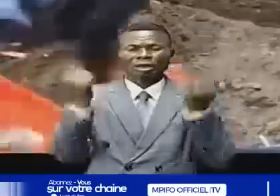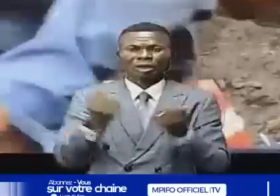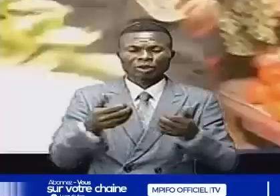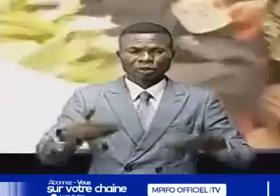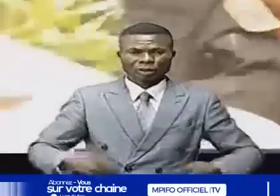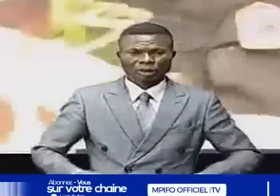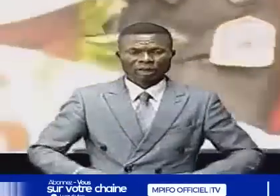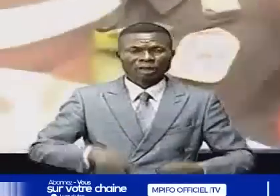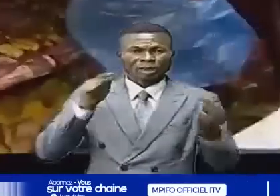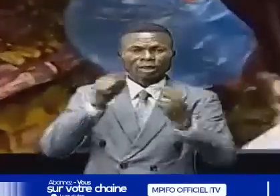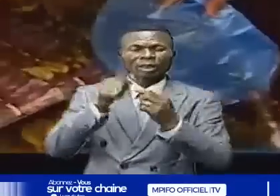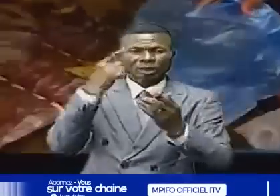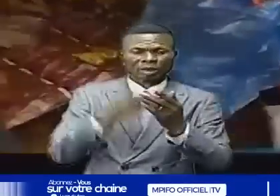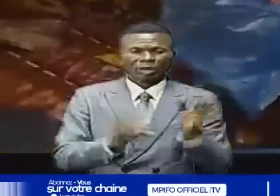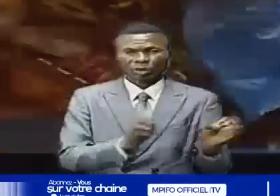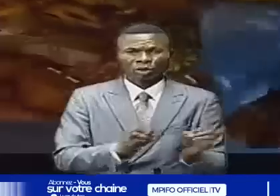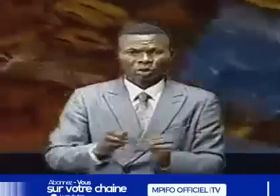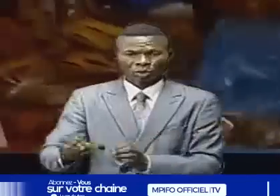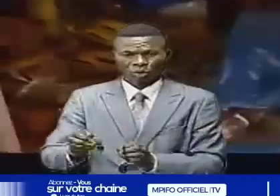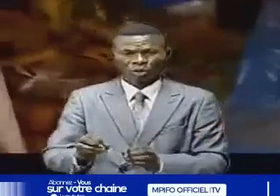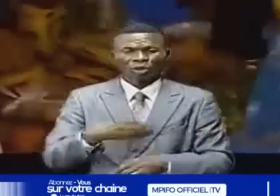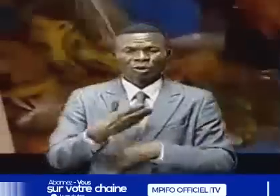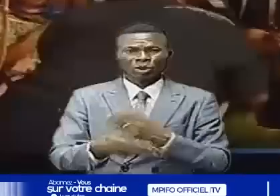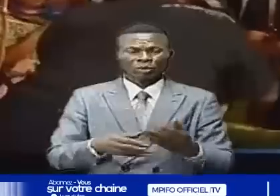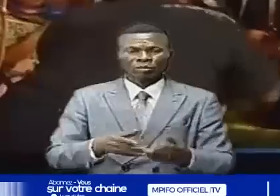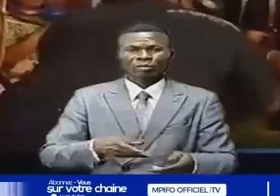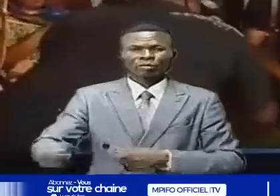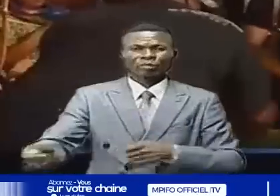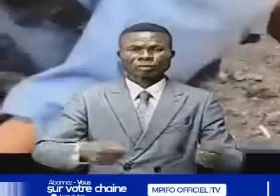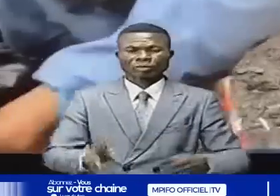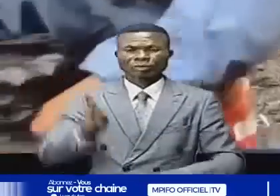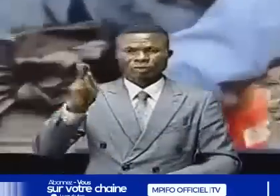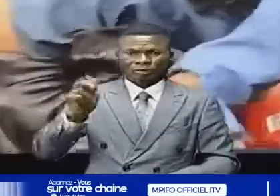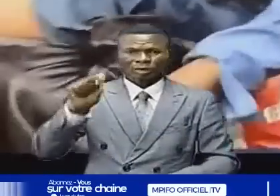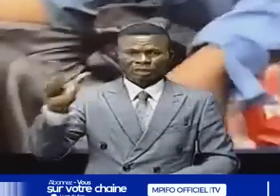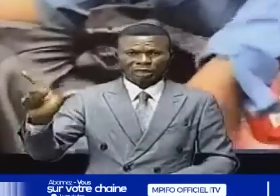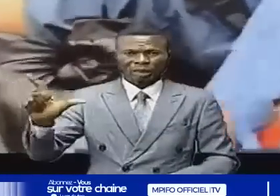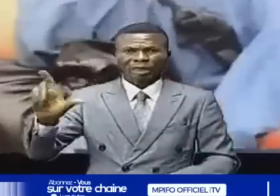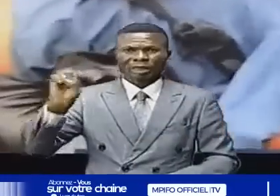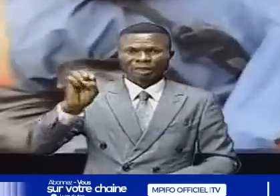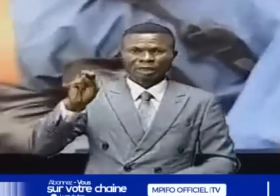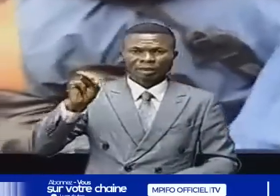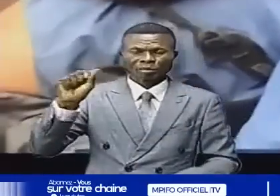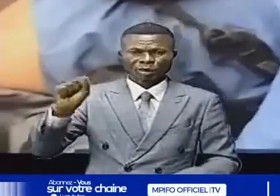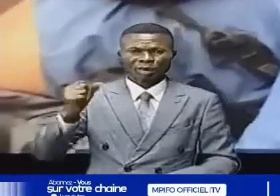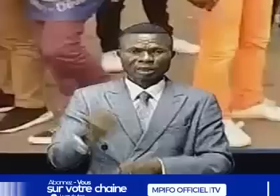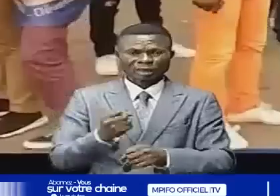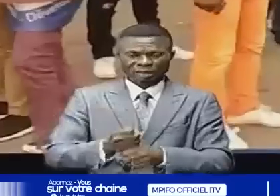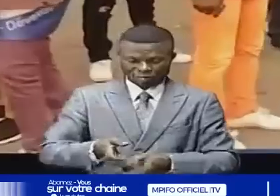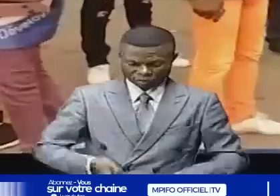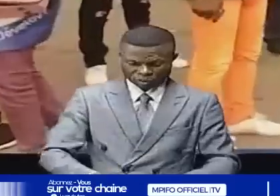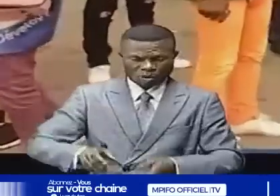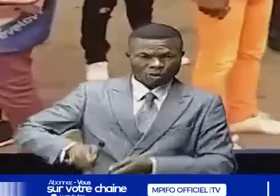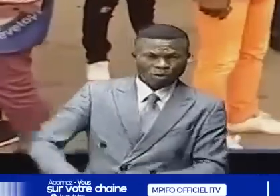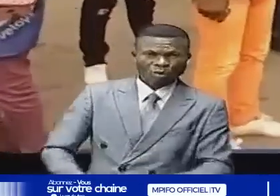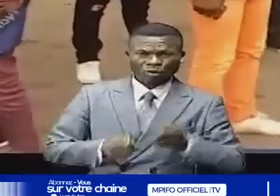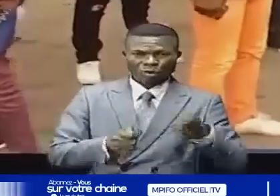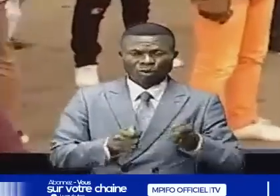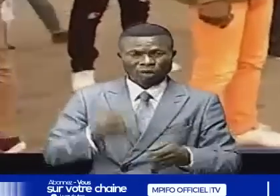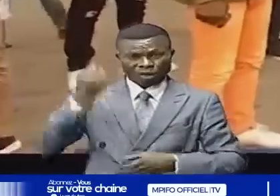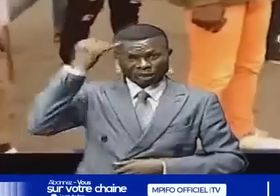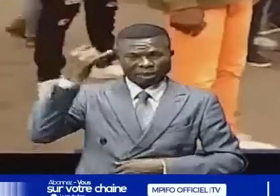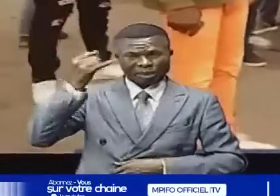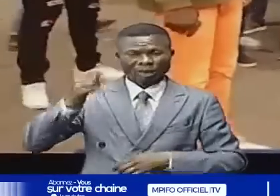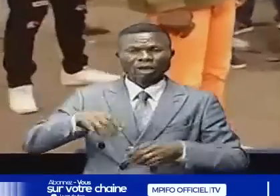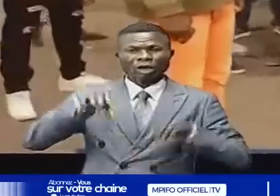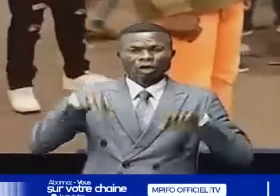jeunes objectifs a organisé et effectué au marché Kalembelembe le travaux de débouchage de caniveau initié par le parti